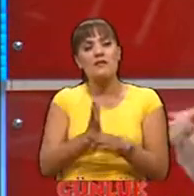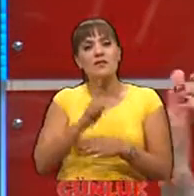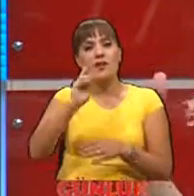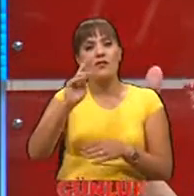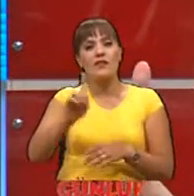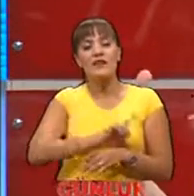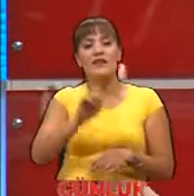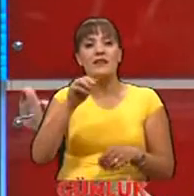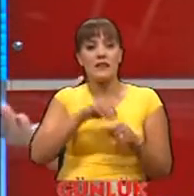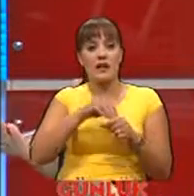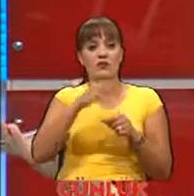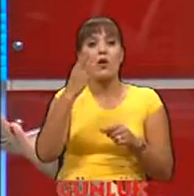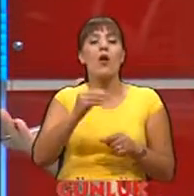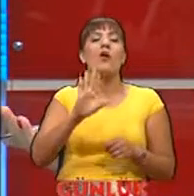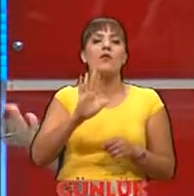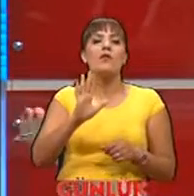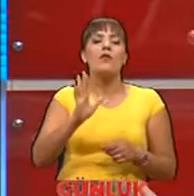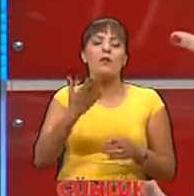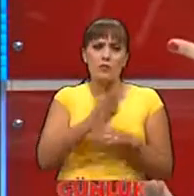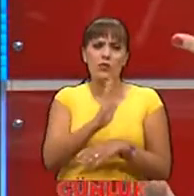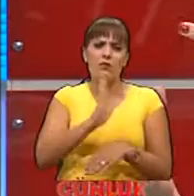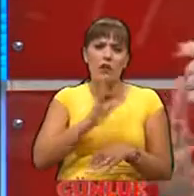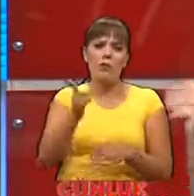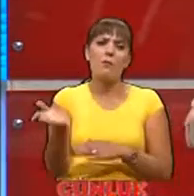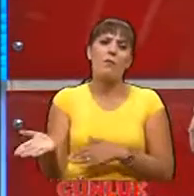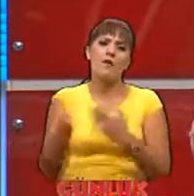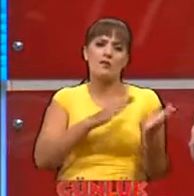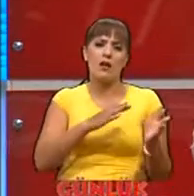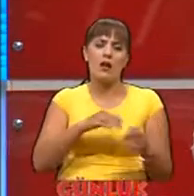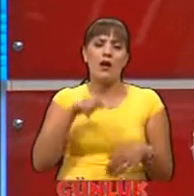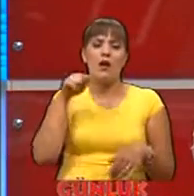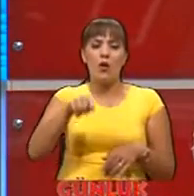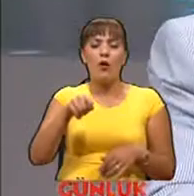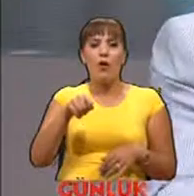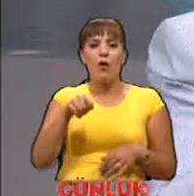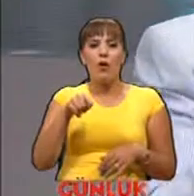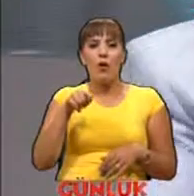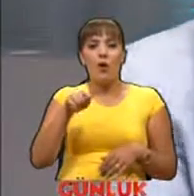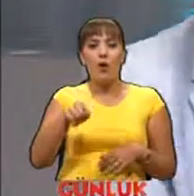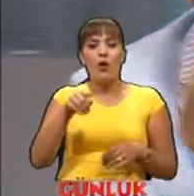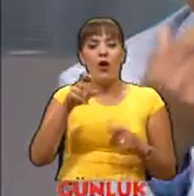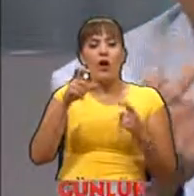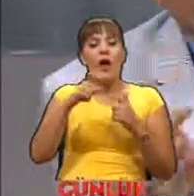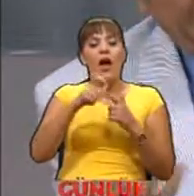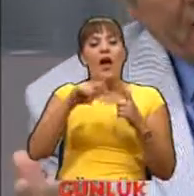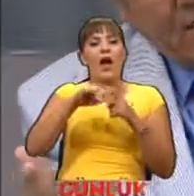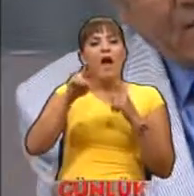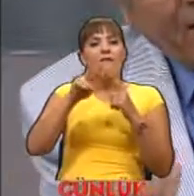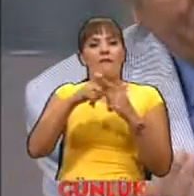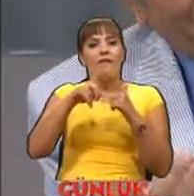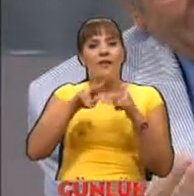tarafından itirazı söz konusu değil, değil var, mi? Var, mümkün, o başka. Ha, mümkün mü? O ama ehvenişer.